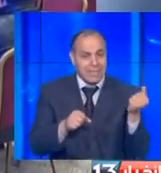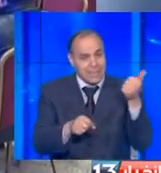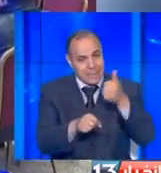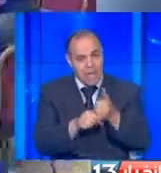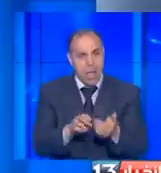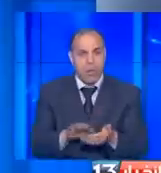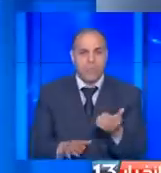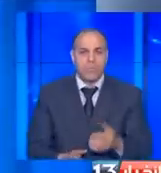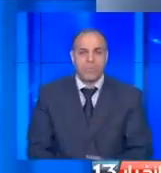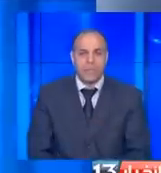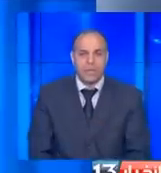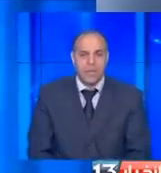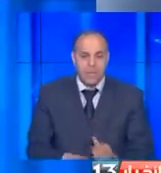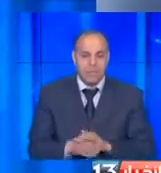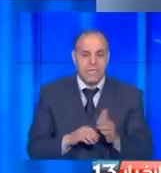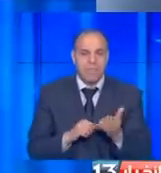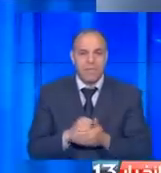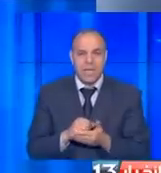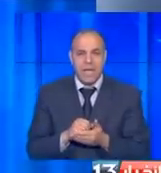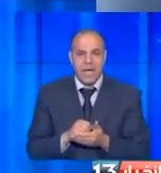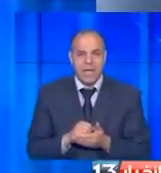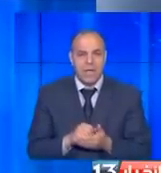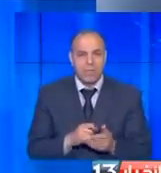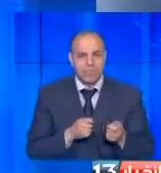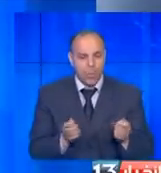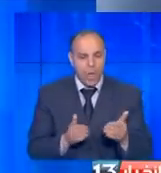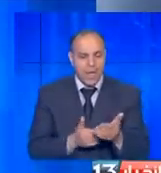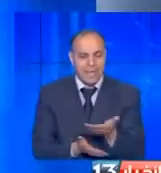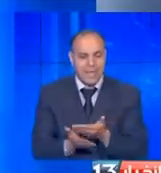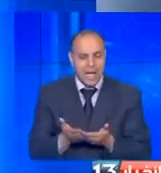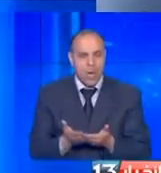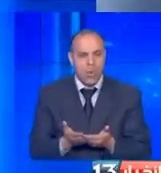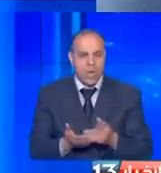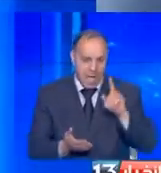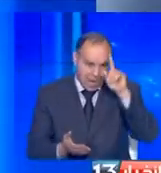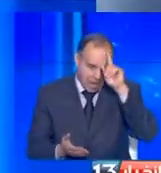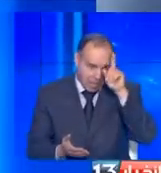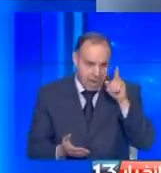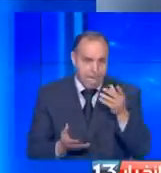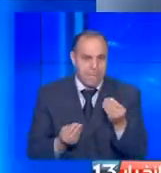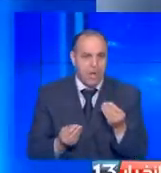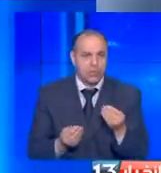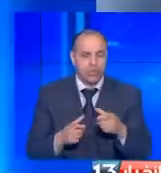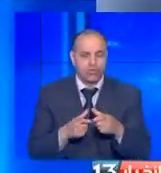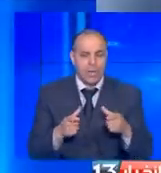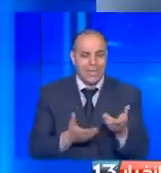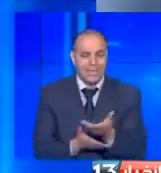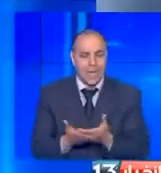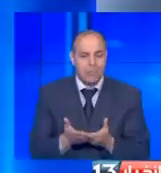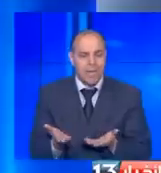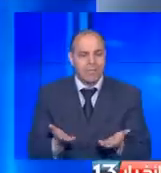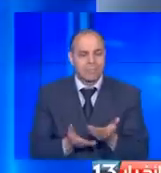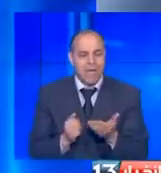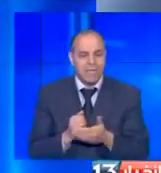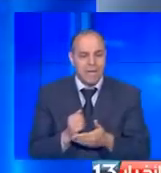لتأسيسها. في المجال الفلاحي زودت وكالة التعاون الدولية الألمانية عددا من الشركات التعاونية